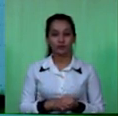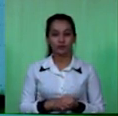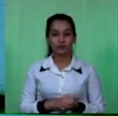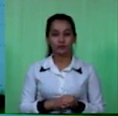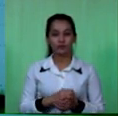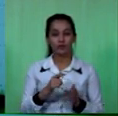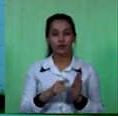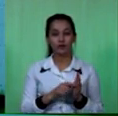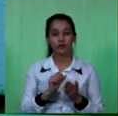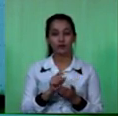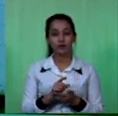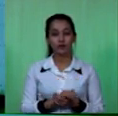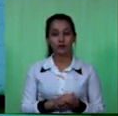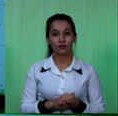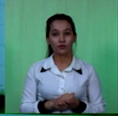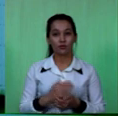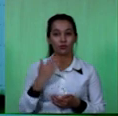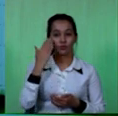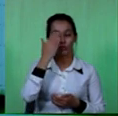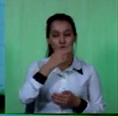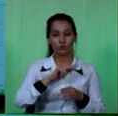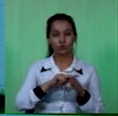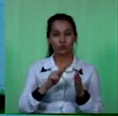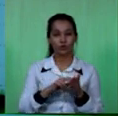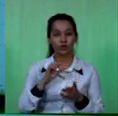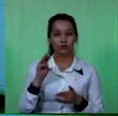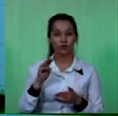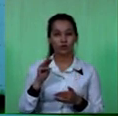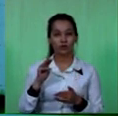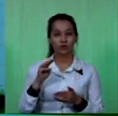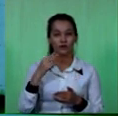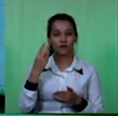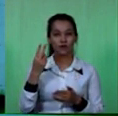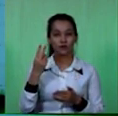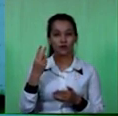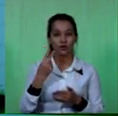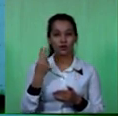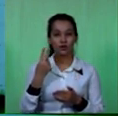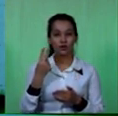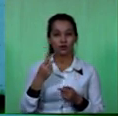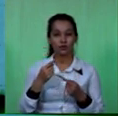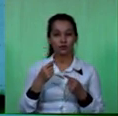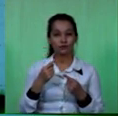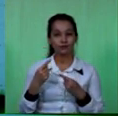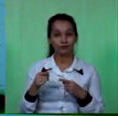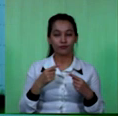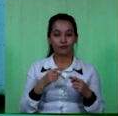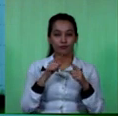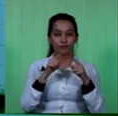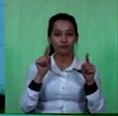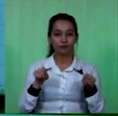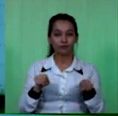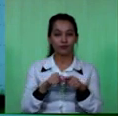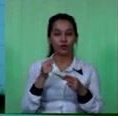7-masala. Yuzi 18 cm kvadrat bo'lgan ikkita turlicha to'g'ri to'rburchak chizing.